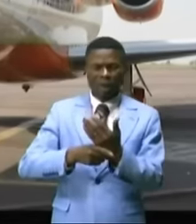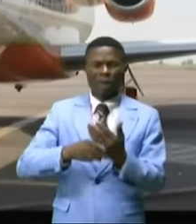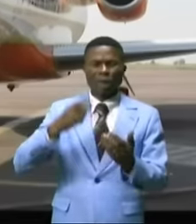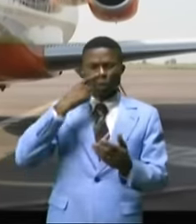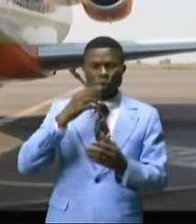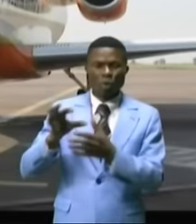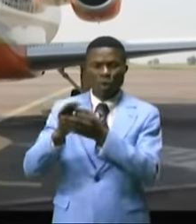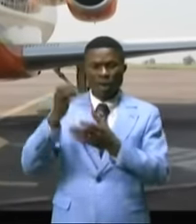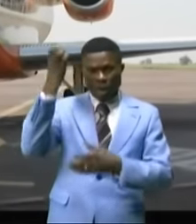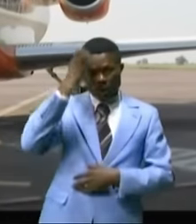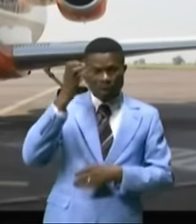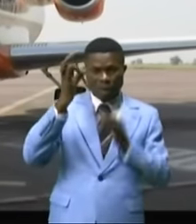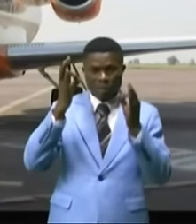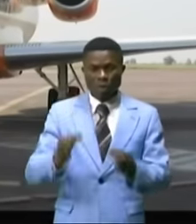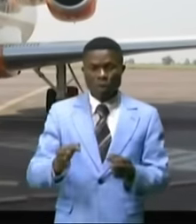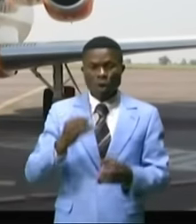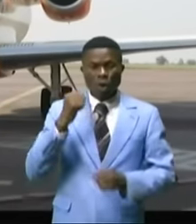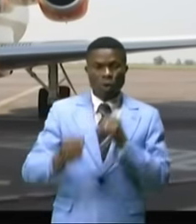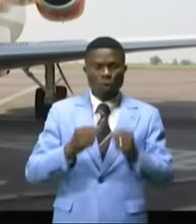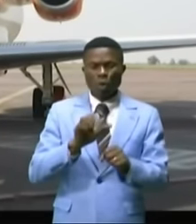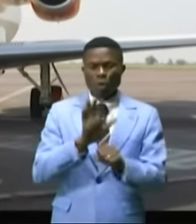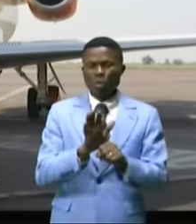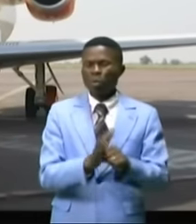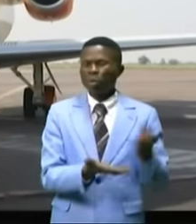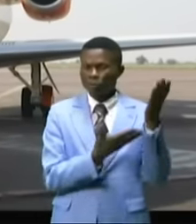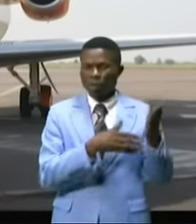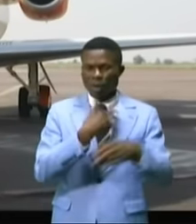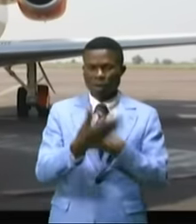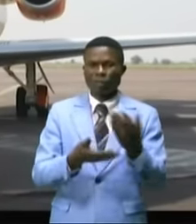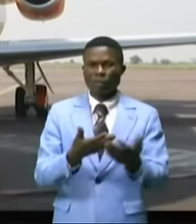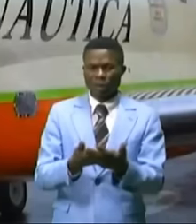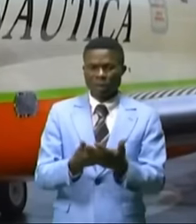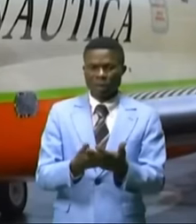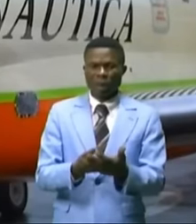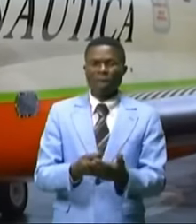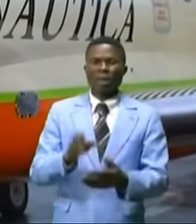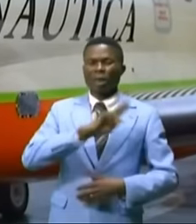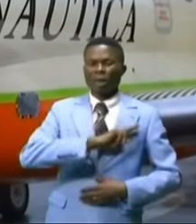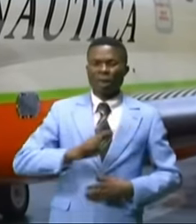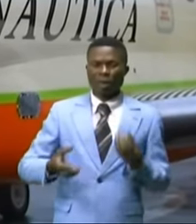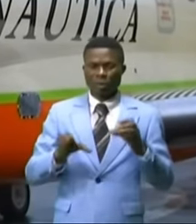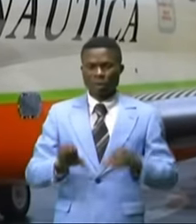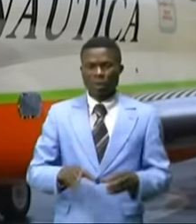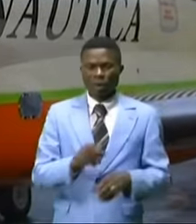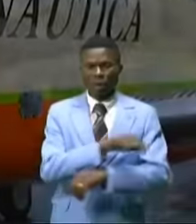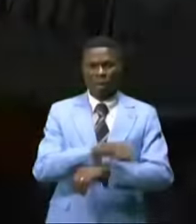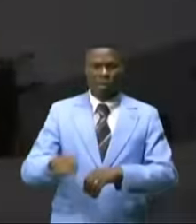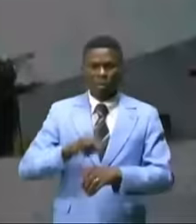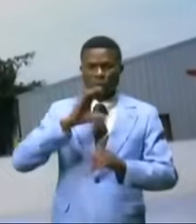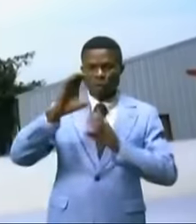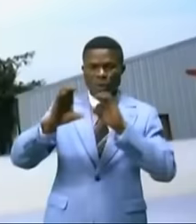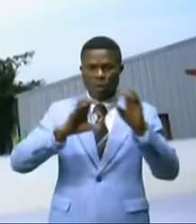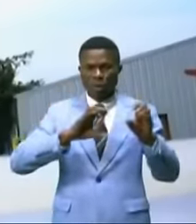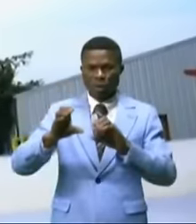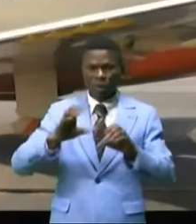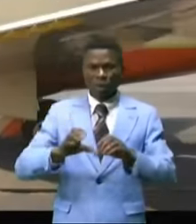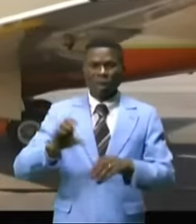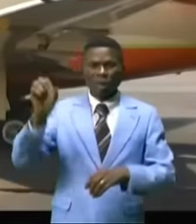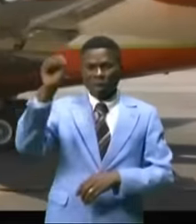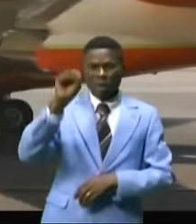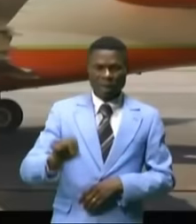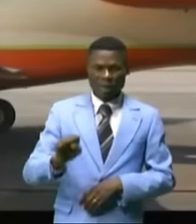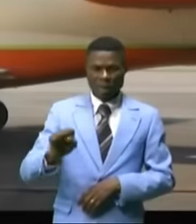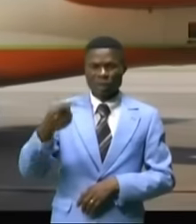européenne alors que des efforts importants ont été fournis par la République. La direction de communication de